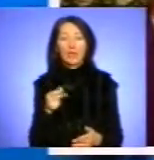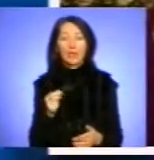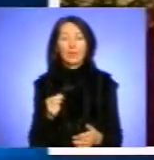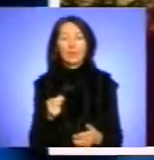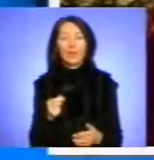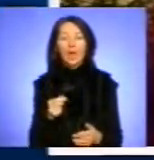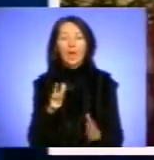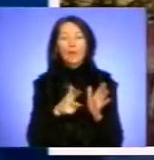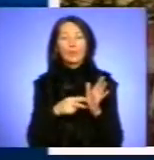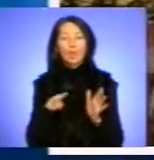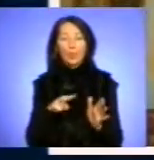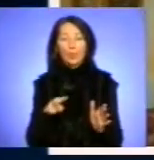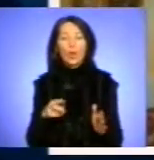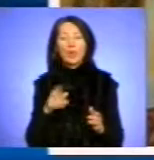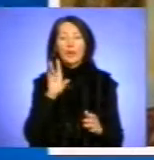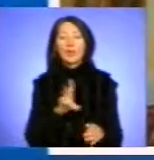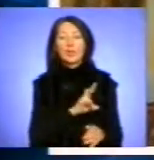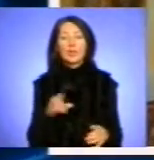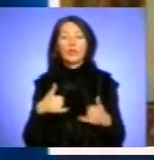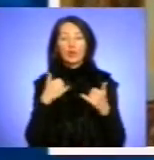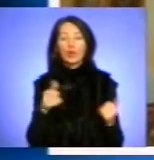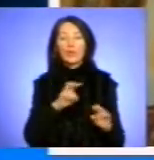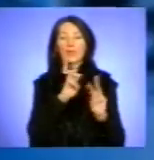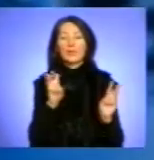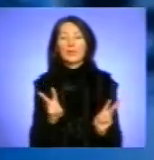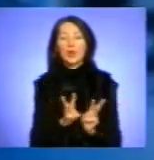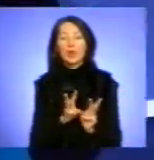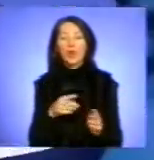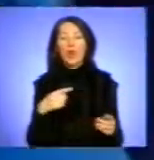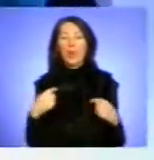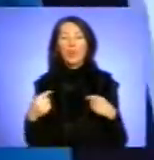8 листопада церква вшановує святого великомученика Дмитрія.